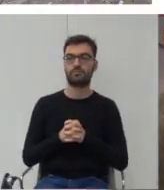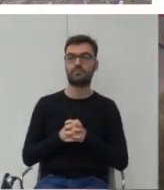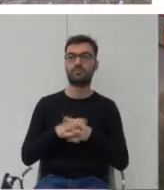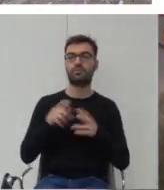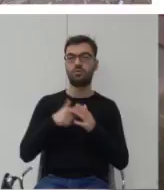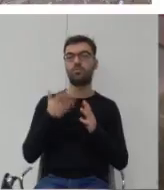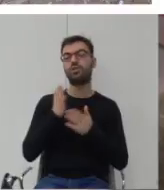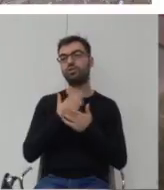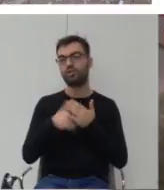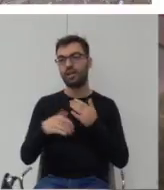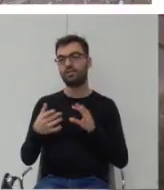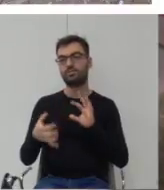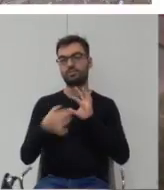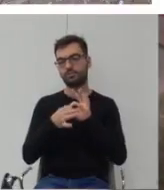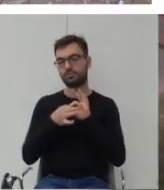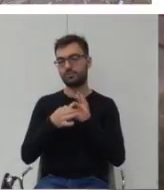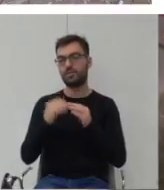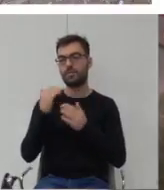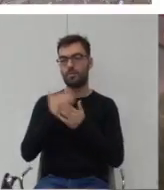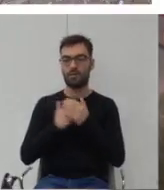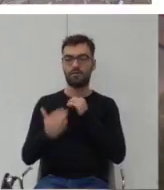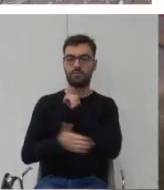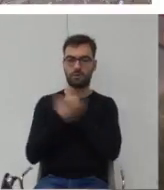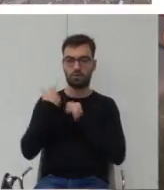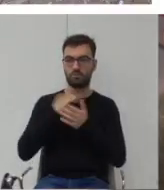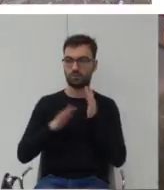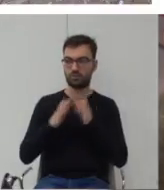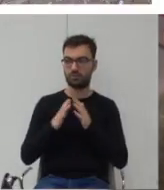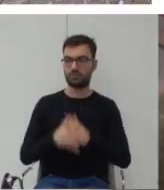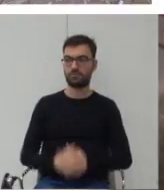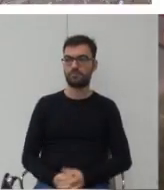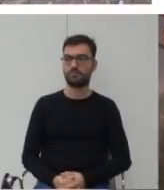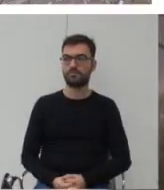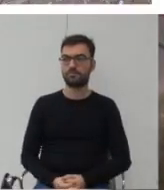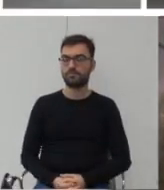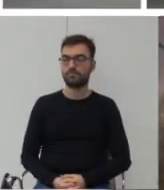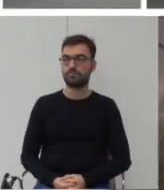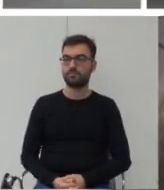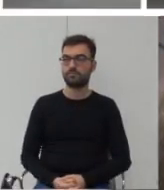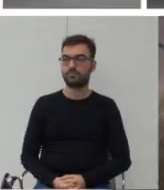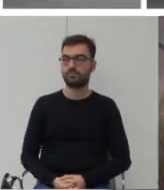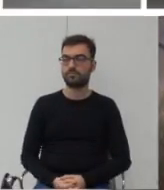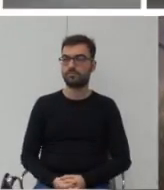co będzie jakąś częścią jakiegoś programu wsparcia osób bezdomnych?